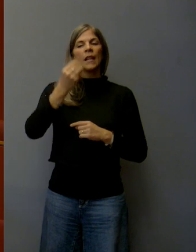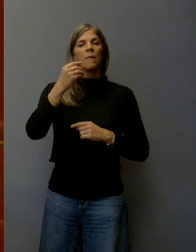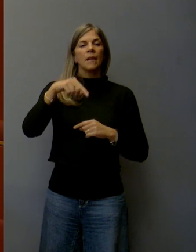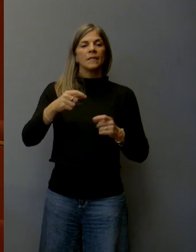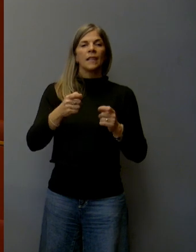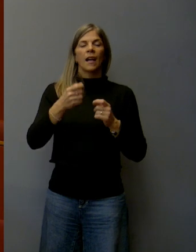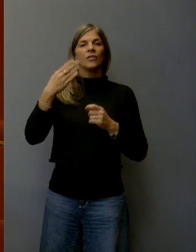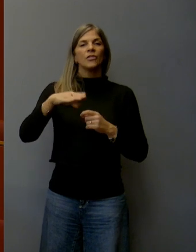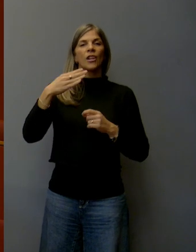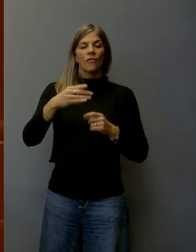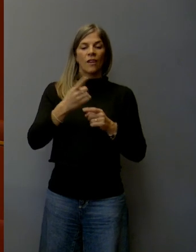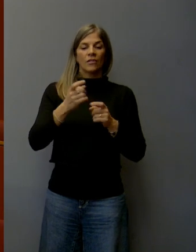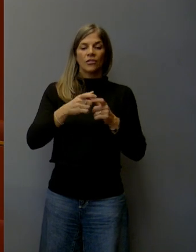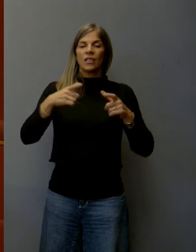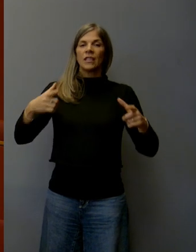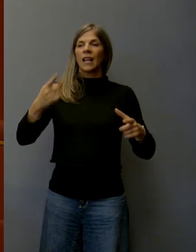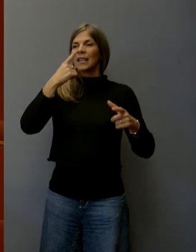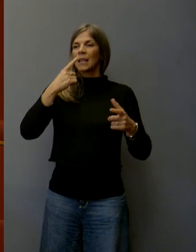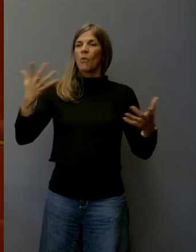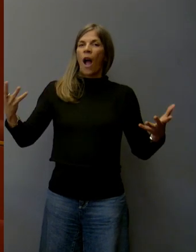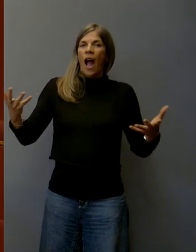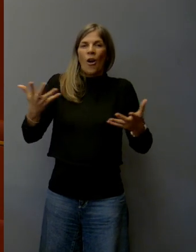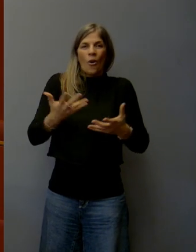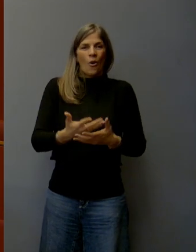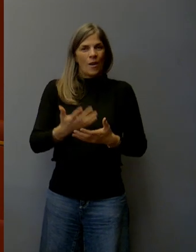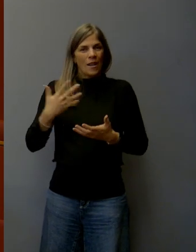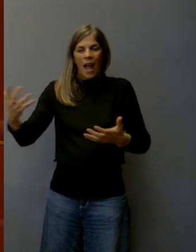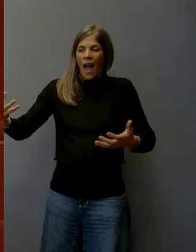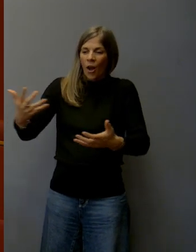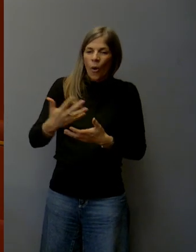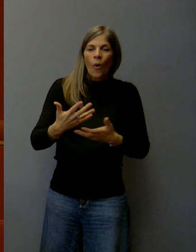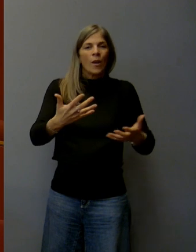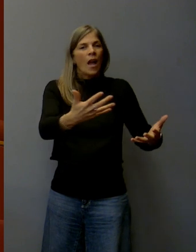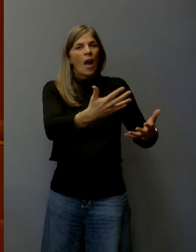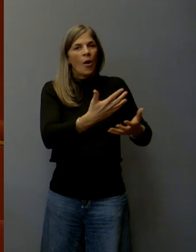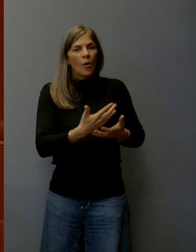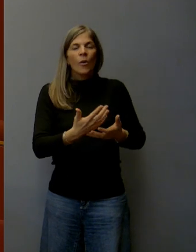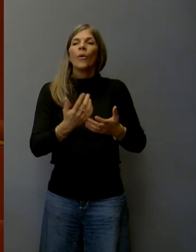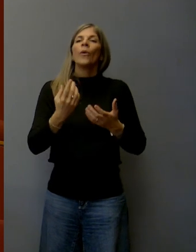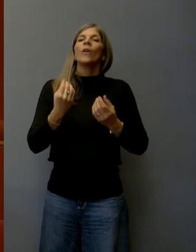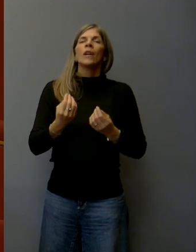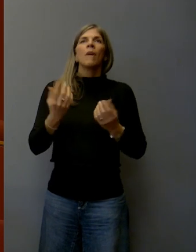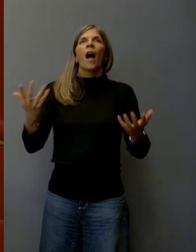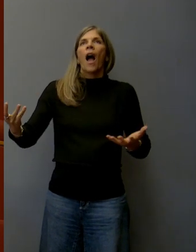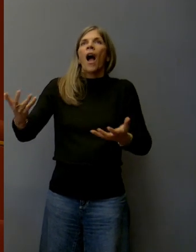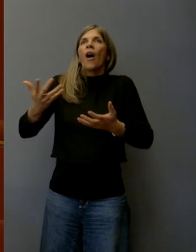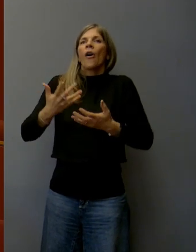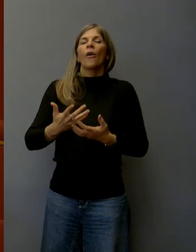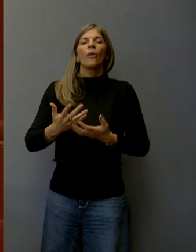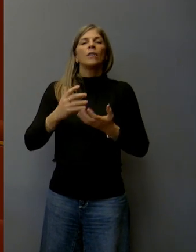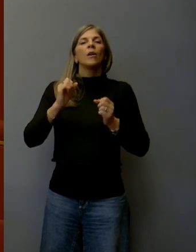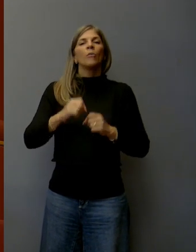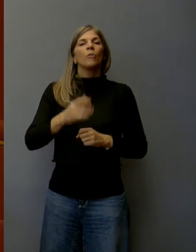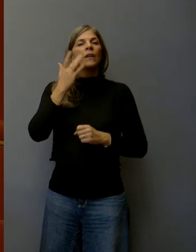il concetto di città accogliente rischia molto spesso di diventare un concetto astratto se non ci si Immagina poi in concreto